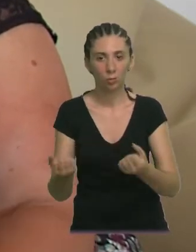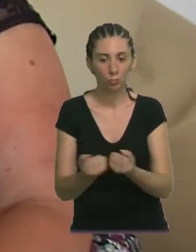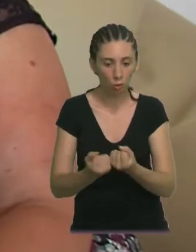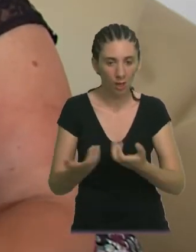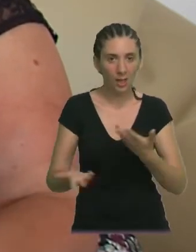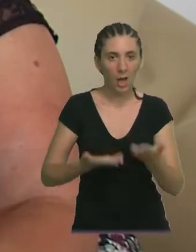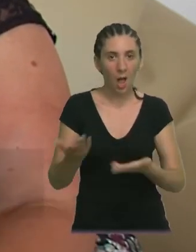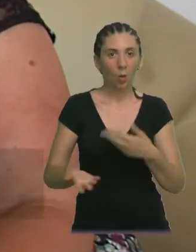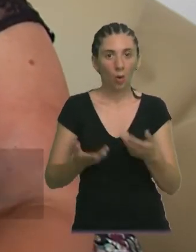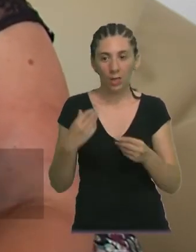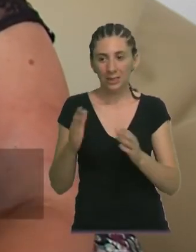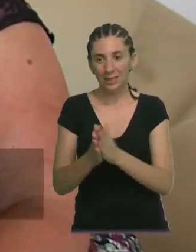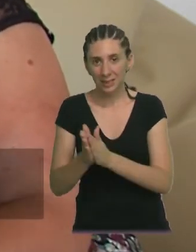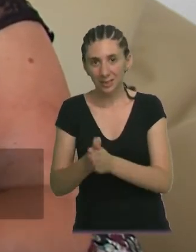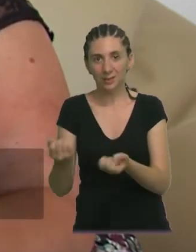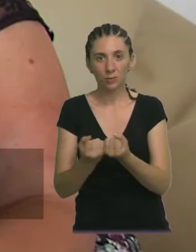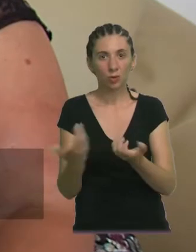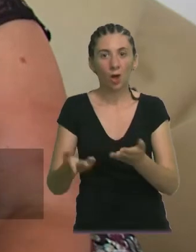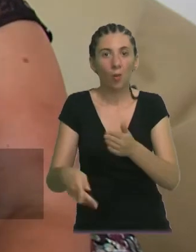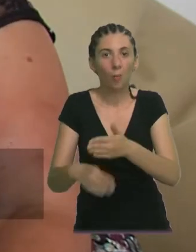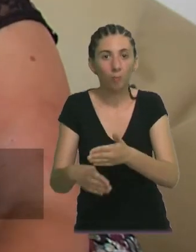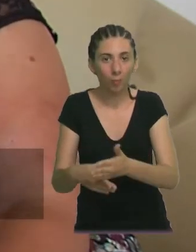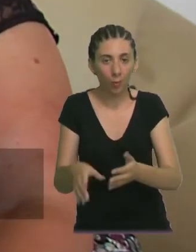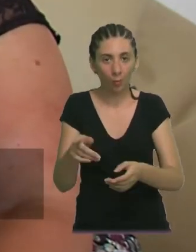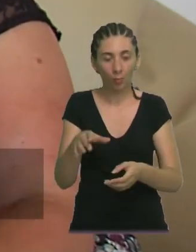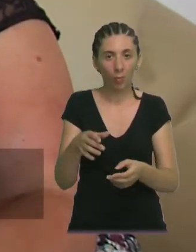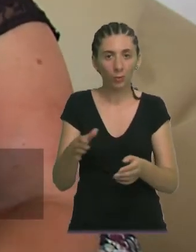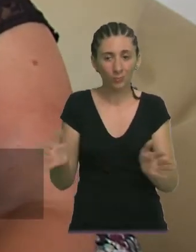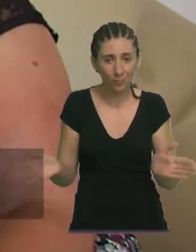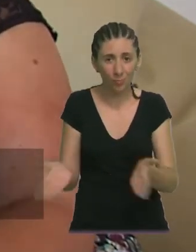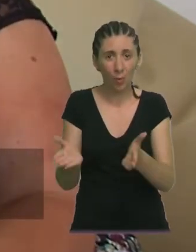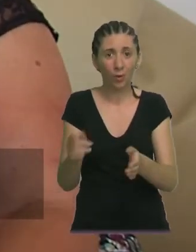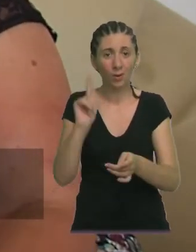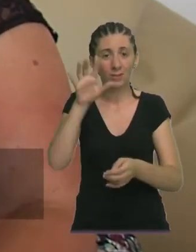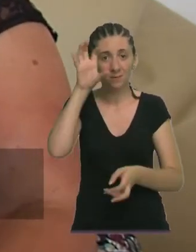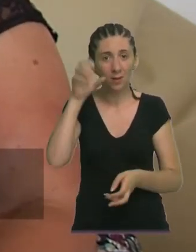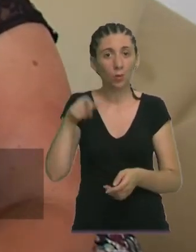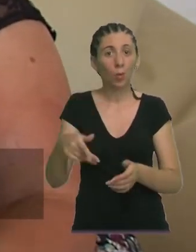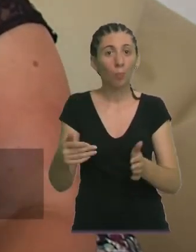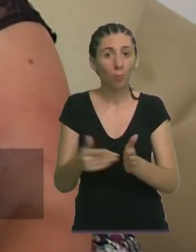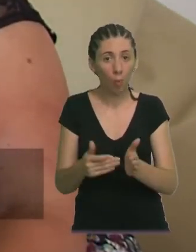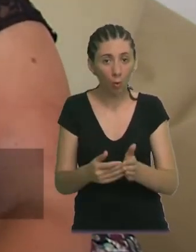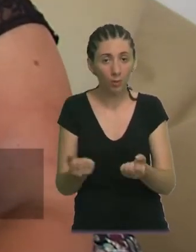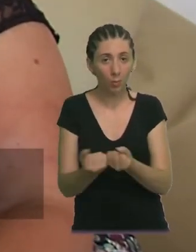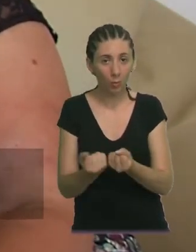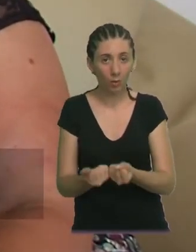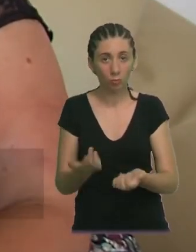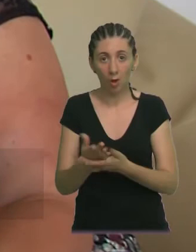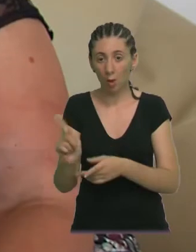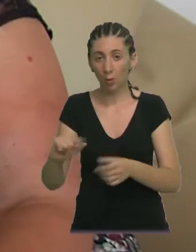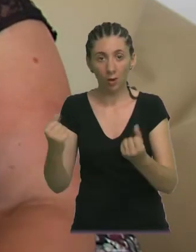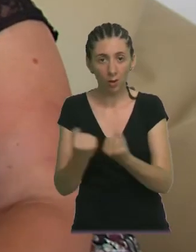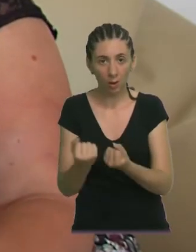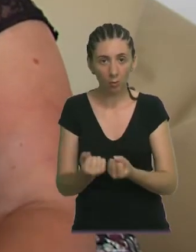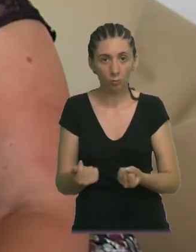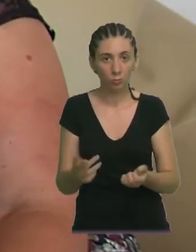učenju, kako ju nagovoriti da uči, kako joj pomoć da se pokrene, da shvati da je to potrebno da nauči, jer ako ne